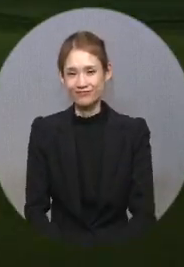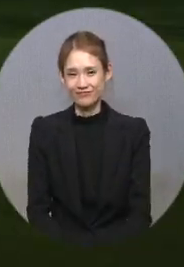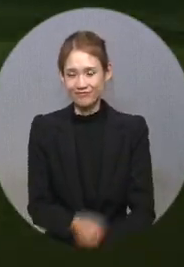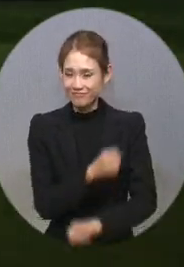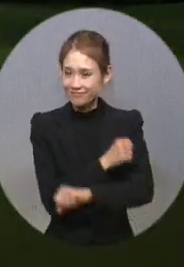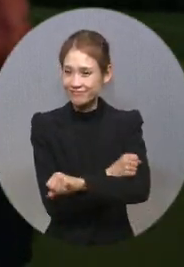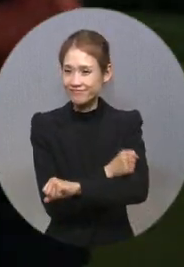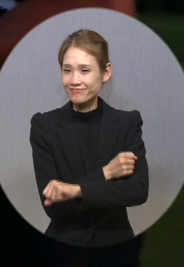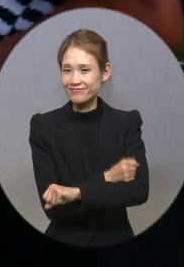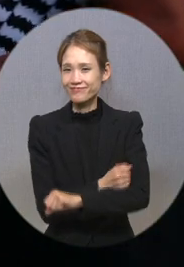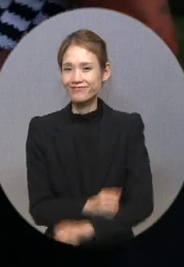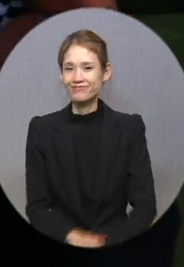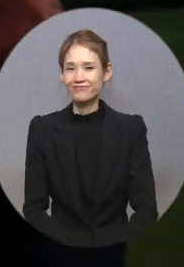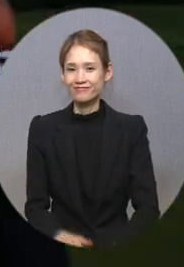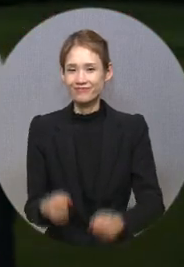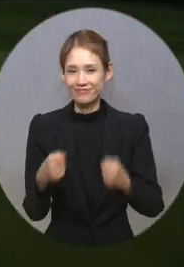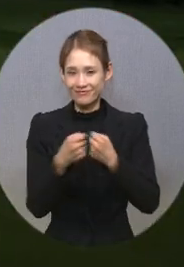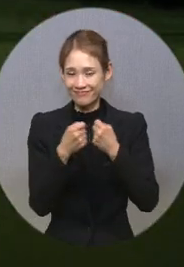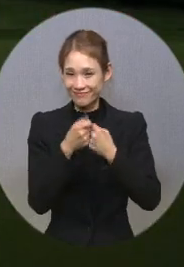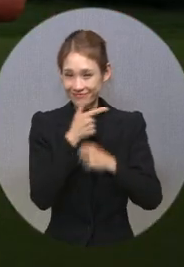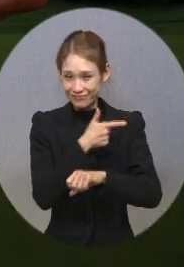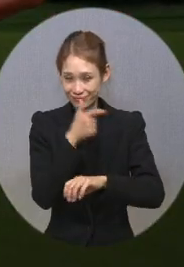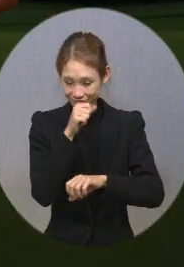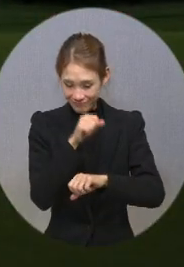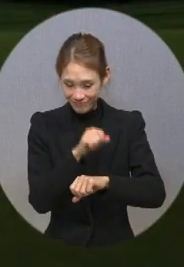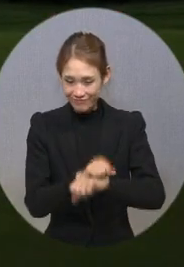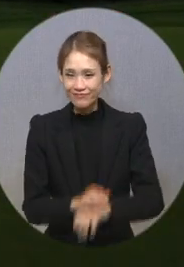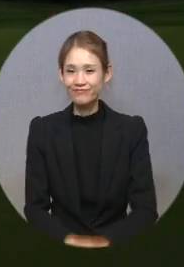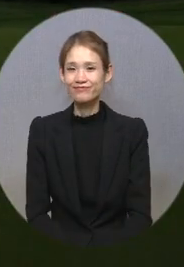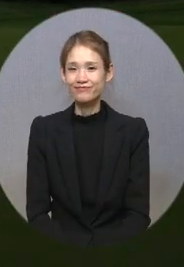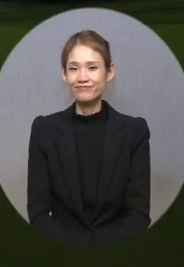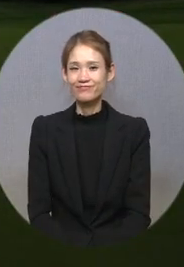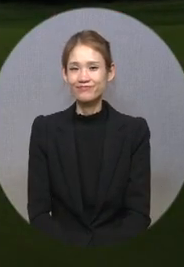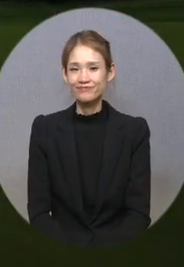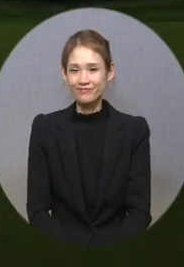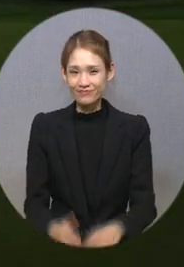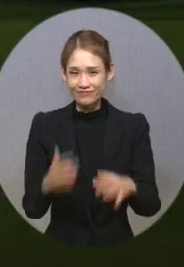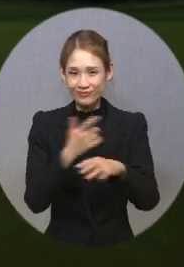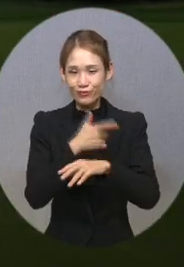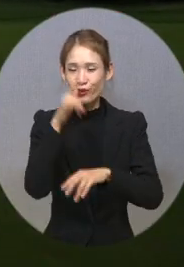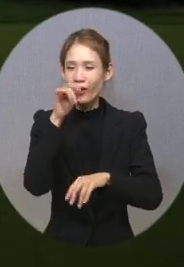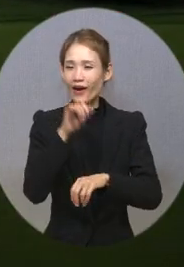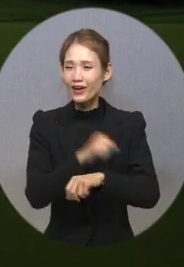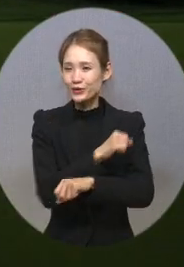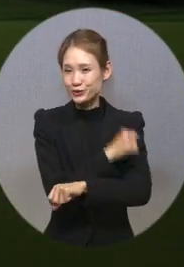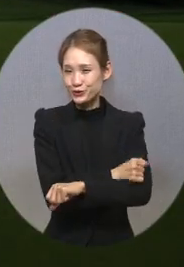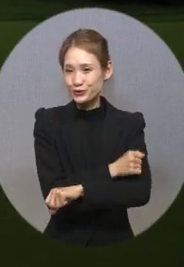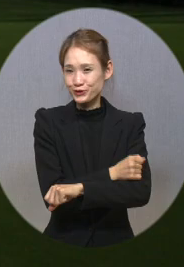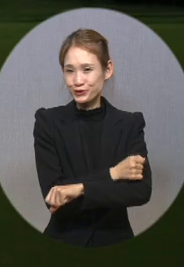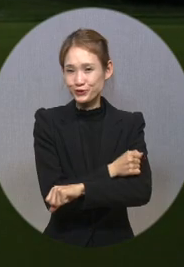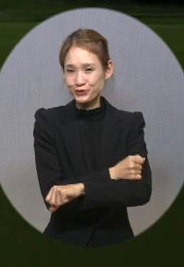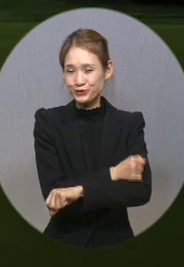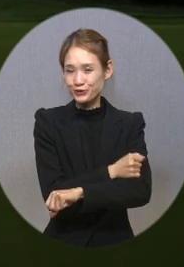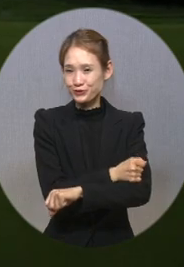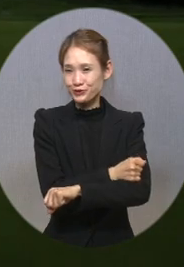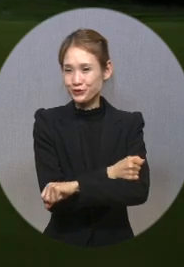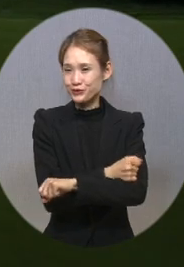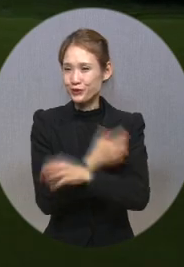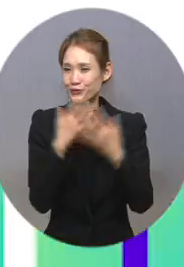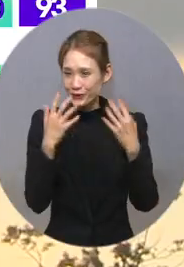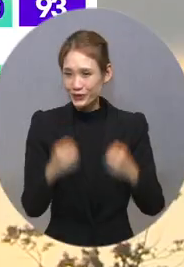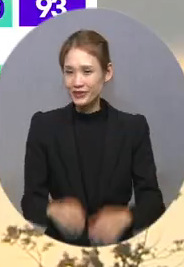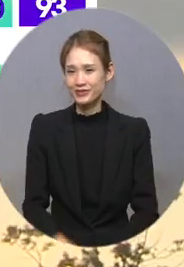수고하셨습니다. 아, 너무 잘 쳤어. 수고하셨습니다. 너무 잘 쳤어. 너무 수고하셨습니다. 수고하셨습니다. 수고하셨습니다. 너무